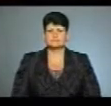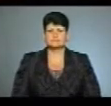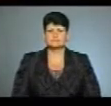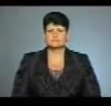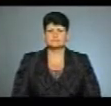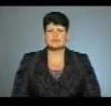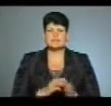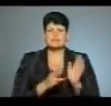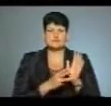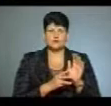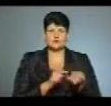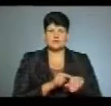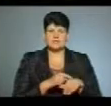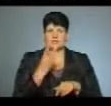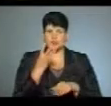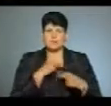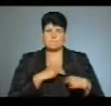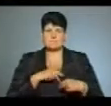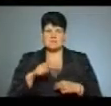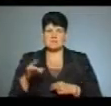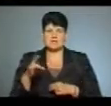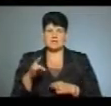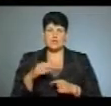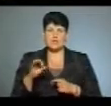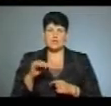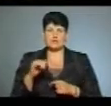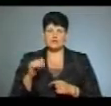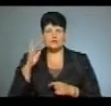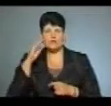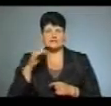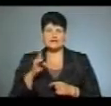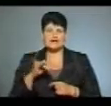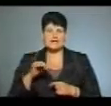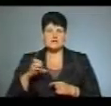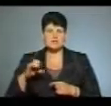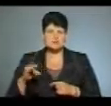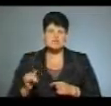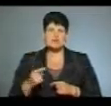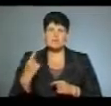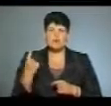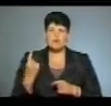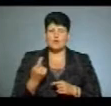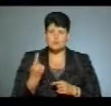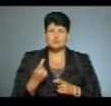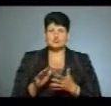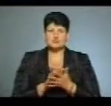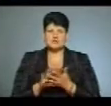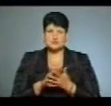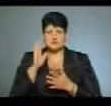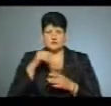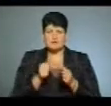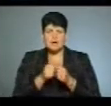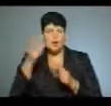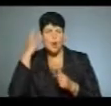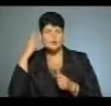З 8-ї години троє працівників регіонального офісу водних ресурсів області в парку Топільче чистять водойму навколо Козацького